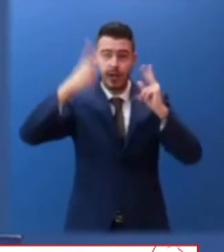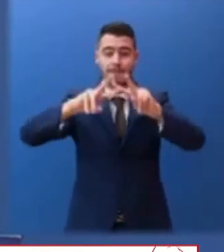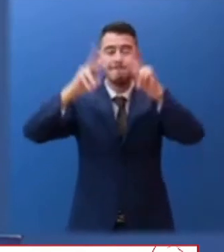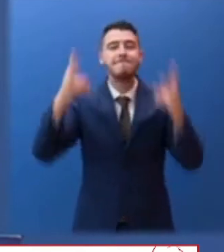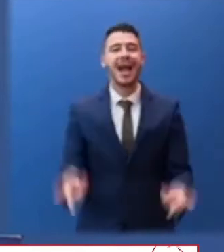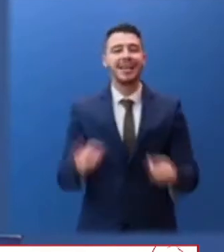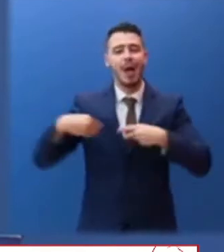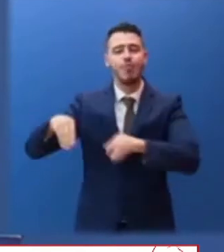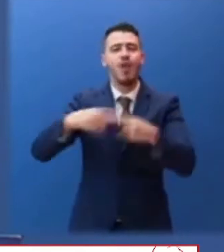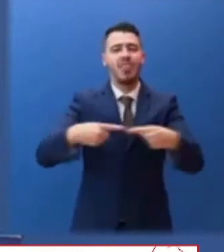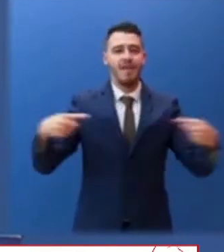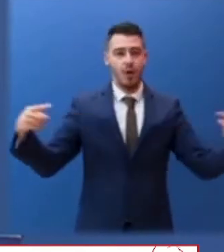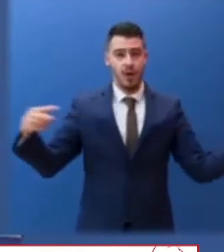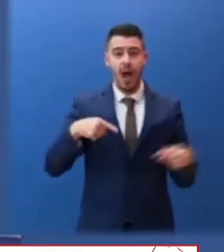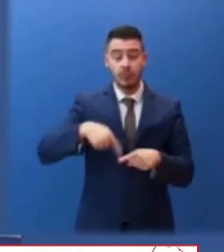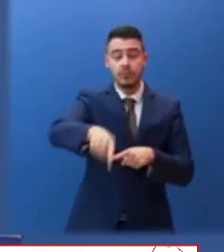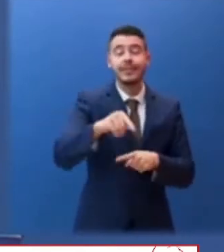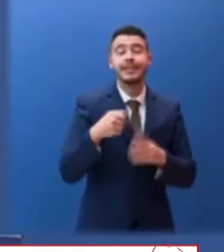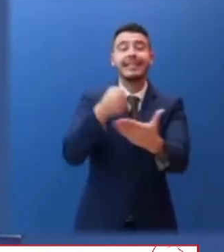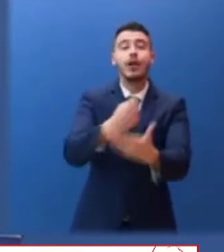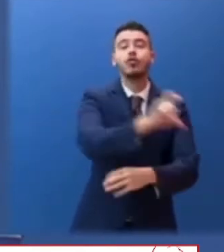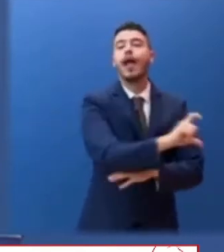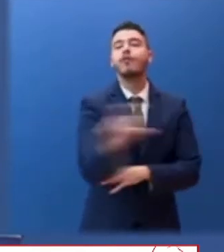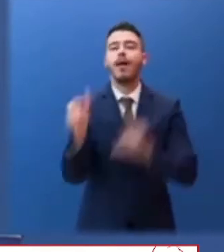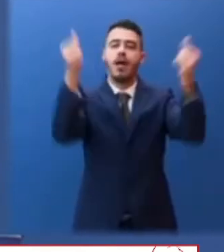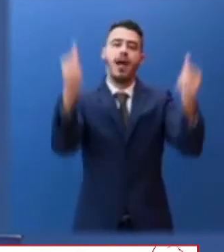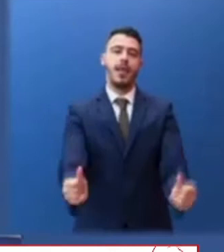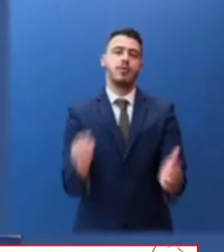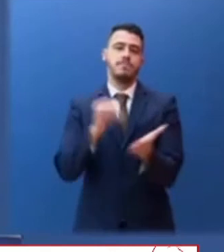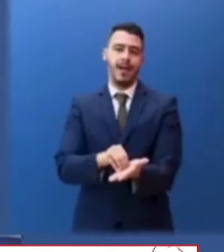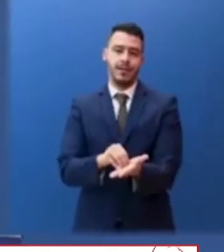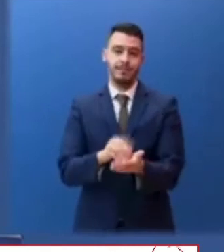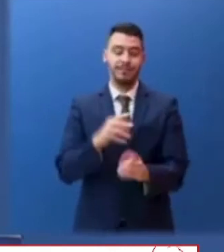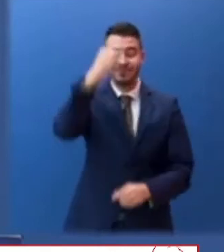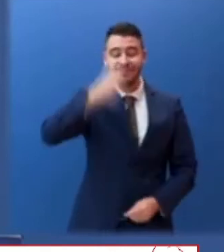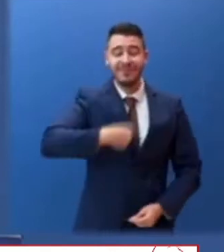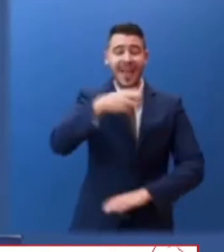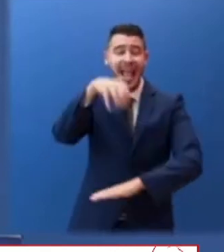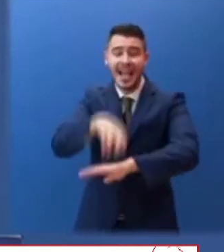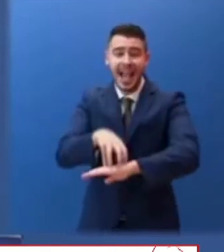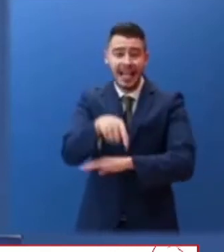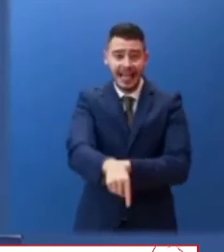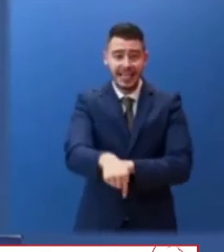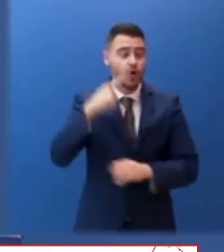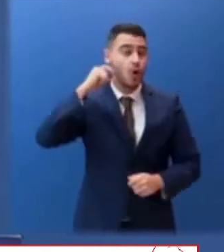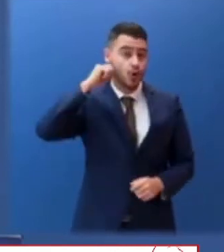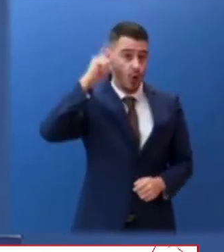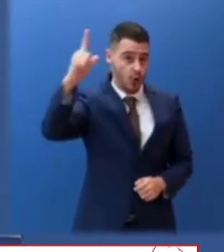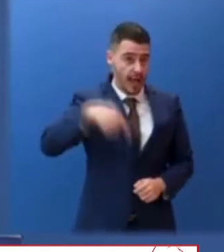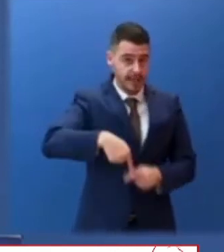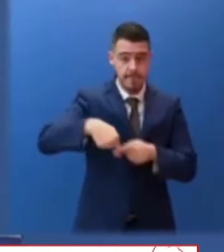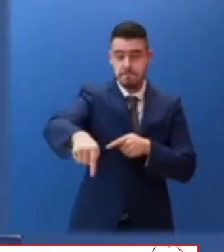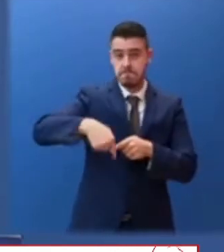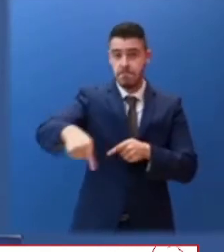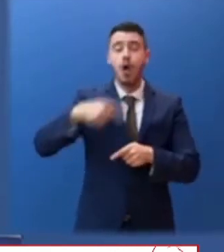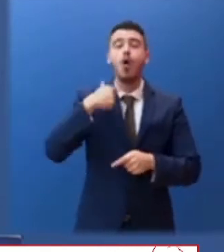θα γίνουν νεότερες ανακοινώσεις στο τέλος της εβδομάδας. Ειδικά για τις εκκλησίες μας στην περίοδο των γιορτών, θα υπάρξει επικοινωνία τις επόμενες